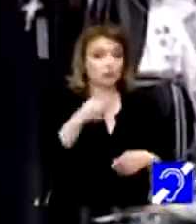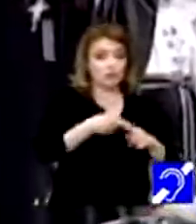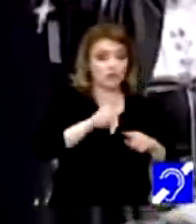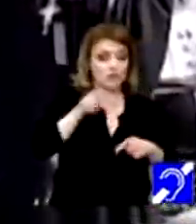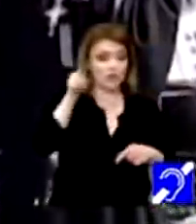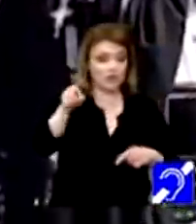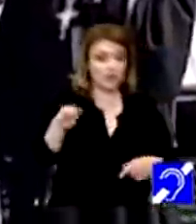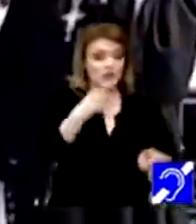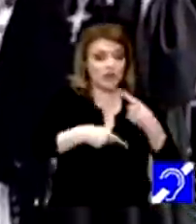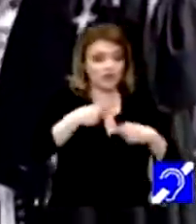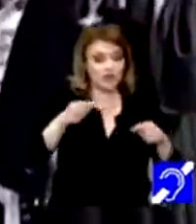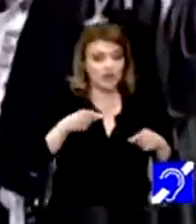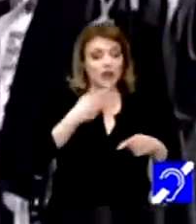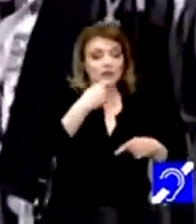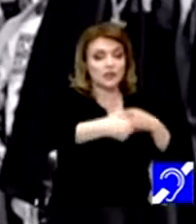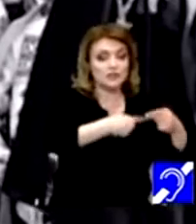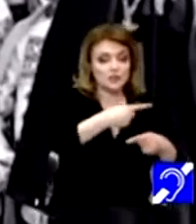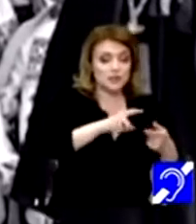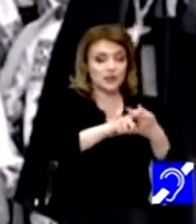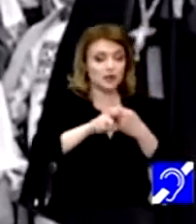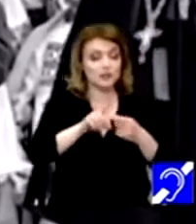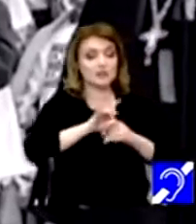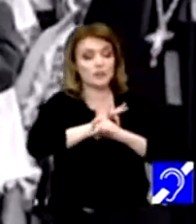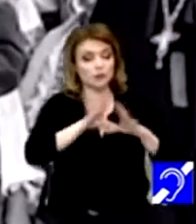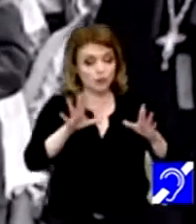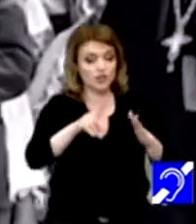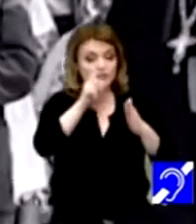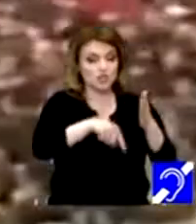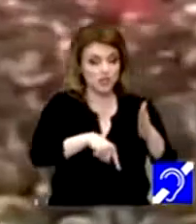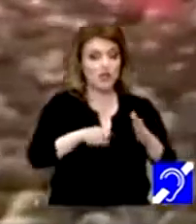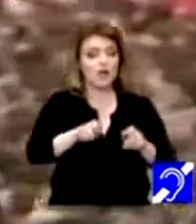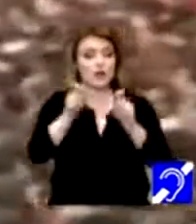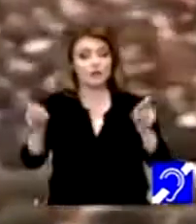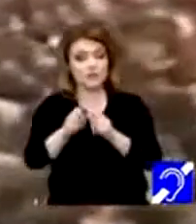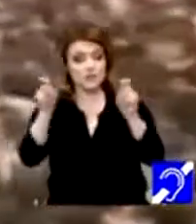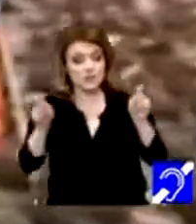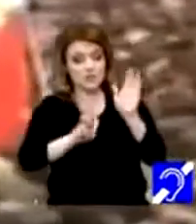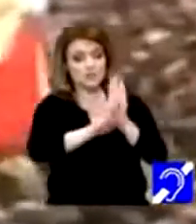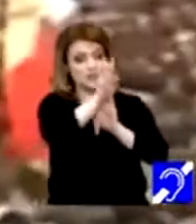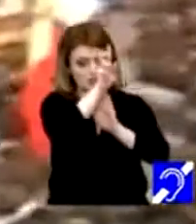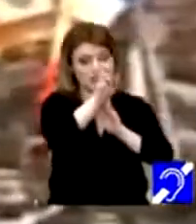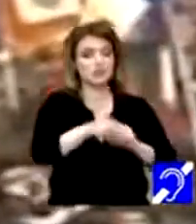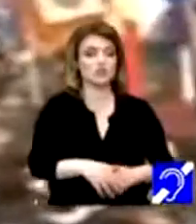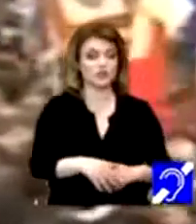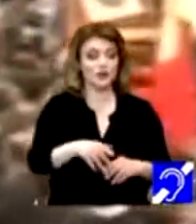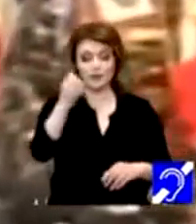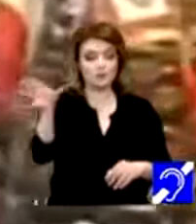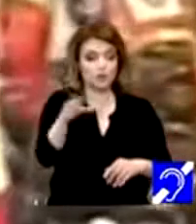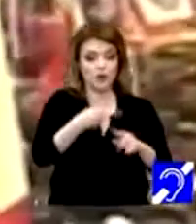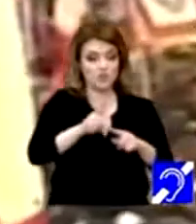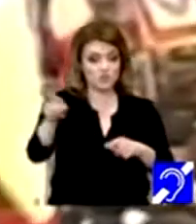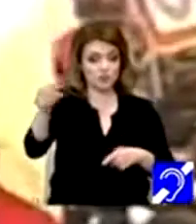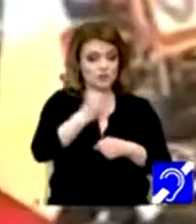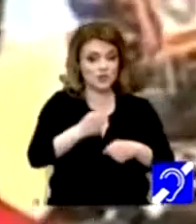revenirea tradițiilor legate de sărbătorile creștine, redeschiderea bisericilor din Chișinău, inclusiv a Catedralei Nașterii Domnului. A reușit